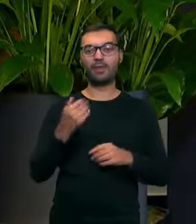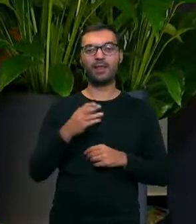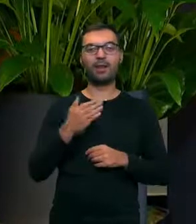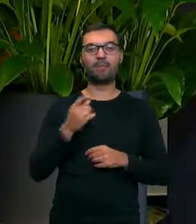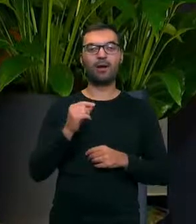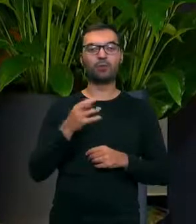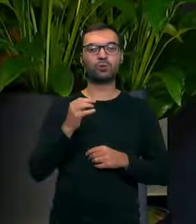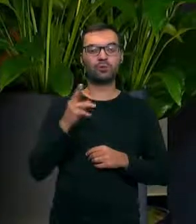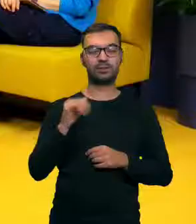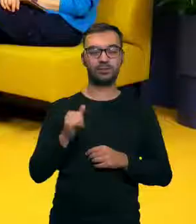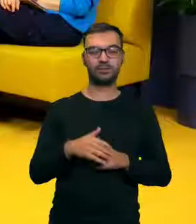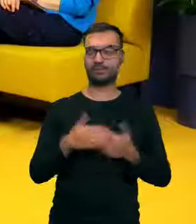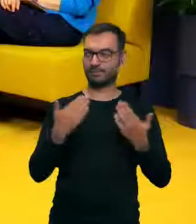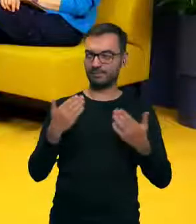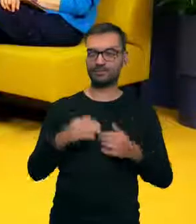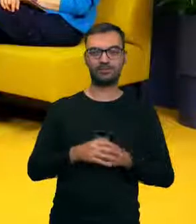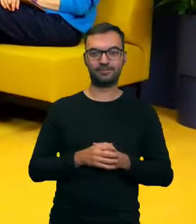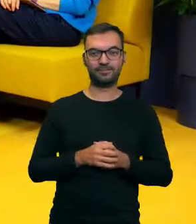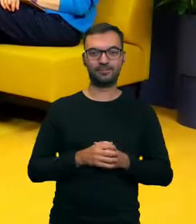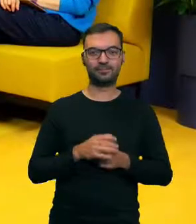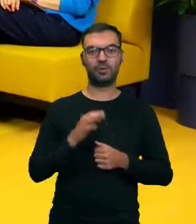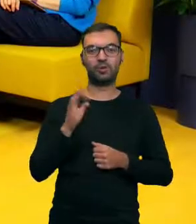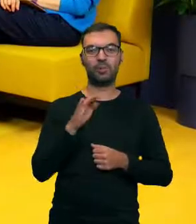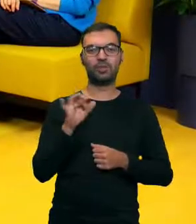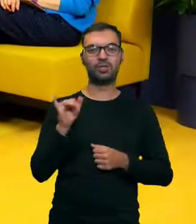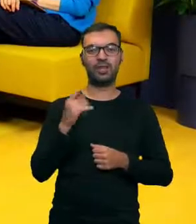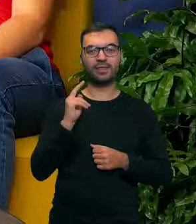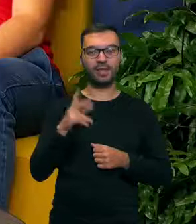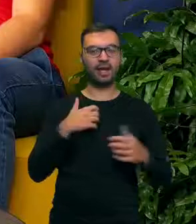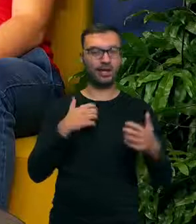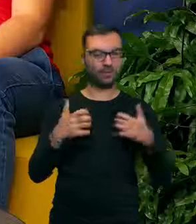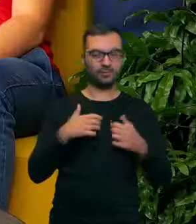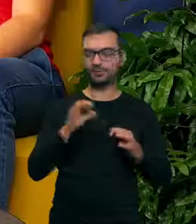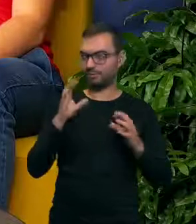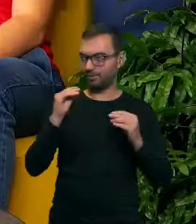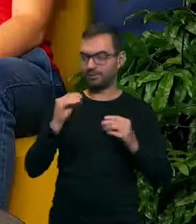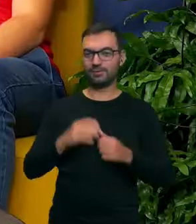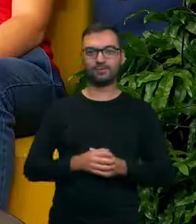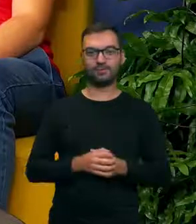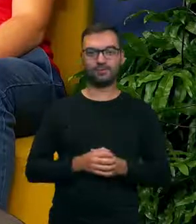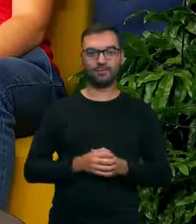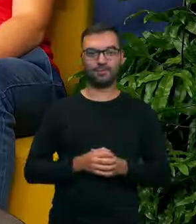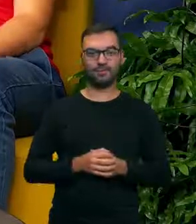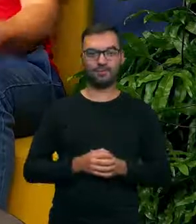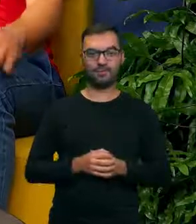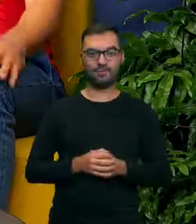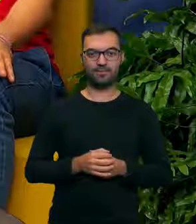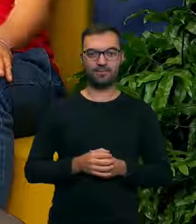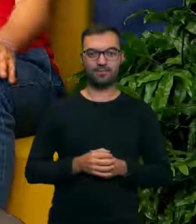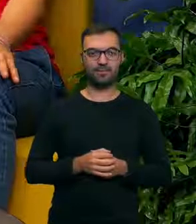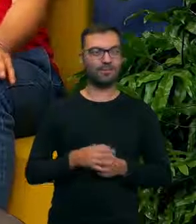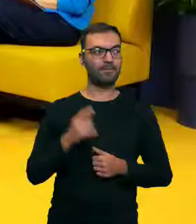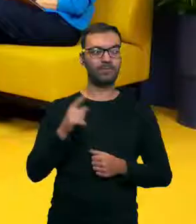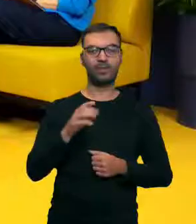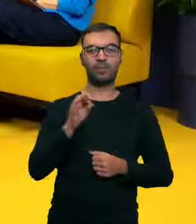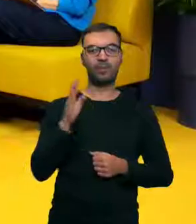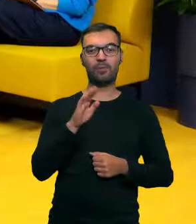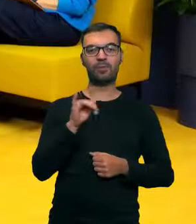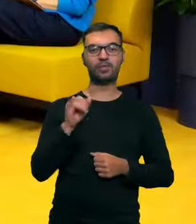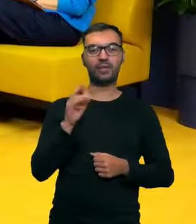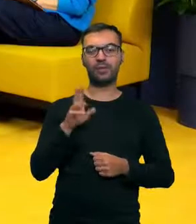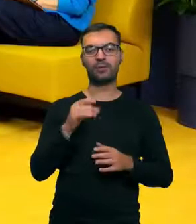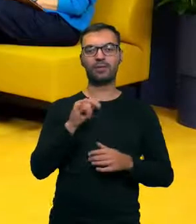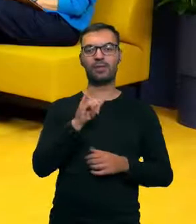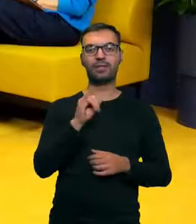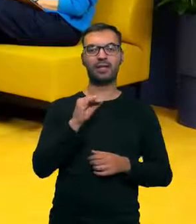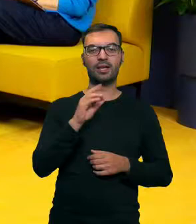Matuszyński, reżyser. Dobry wieczór. Dobry wieczór. Tomasz Ziętek, aktor. Dobry wieczór, dobry wieczór Państwu. I to Tomasz Ziętek, a właściwie Jerzy